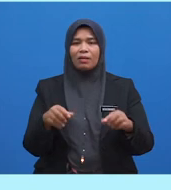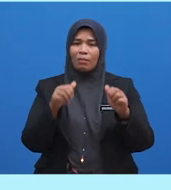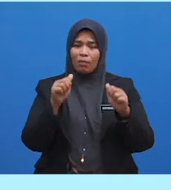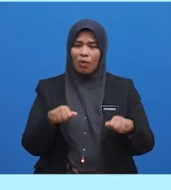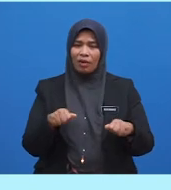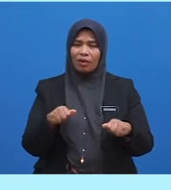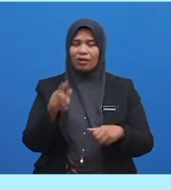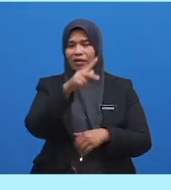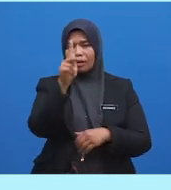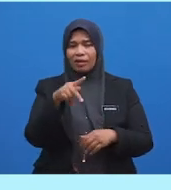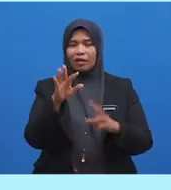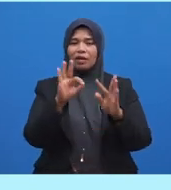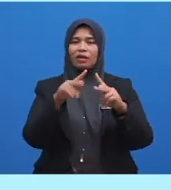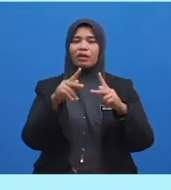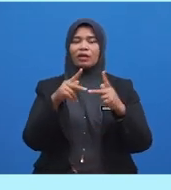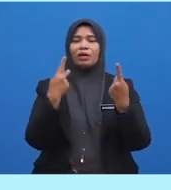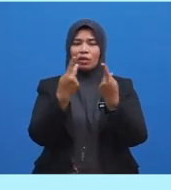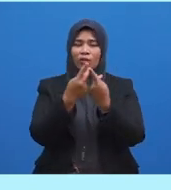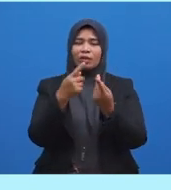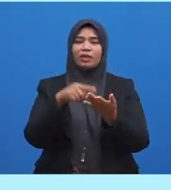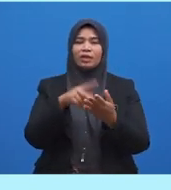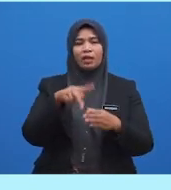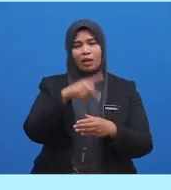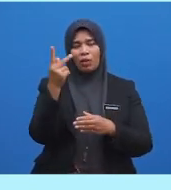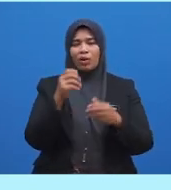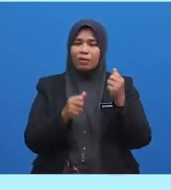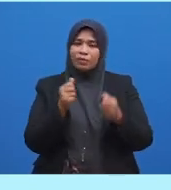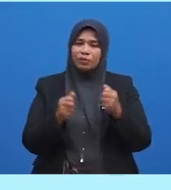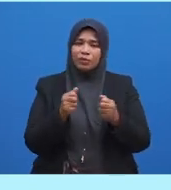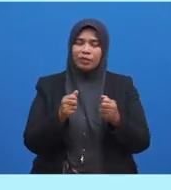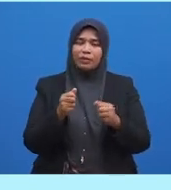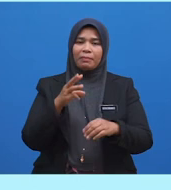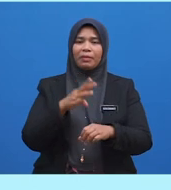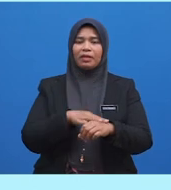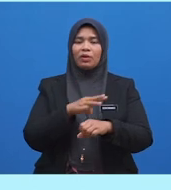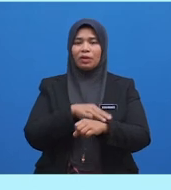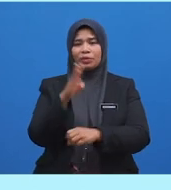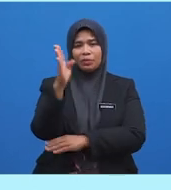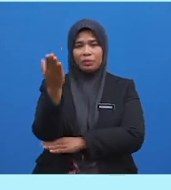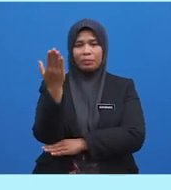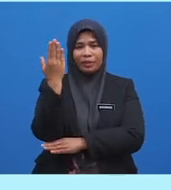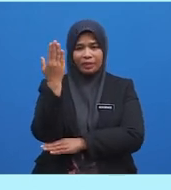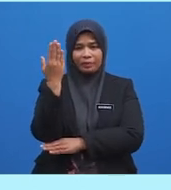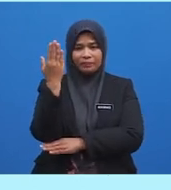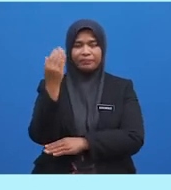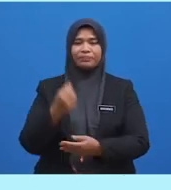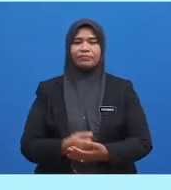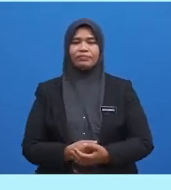Bolehkah keluarga ini keluar berjogging pada waktu pagi